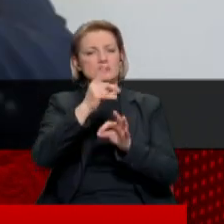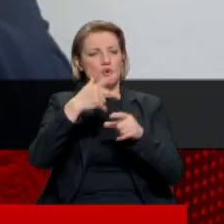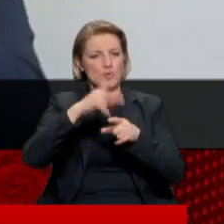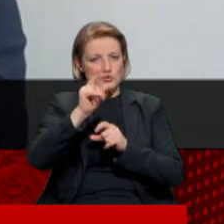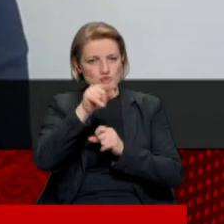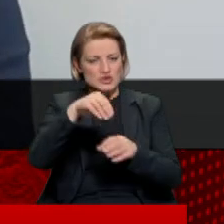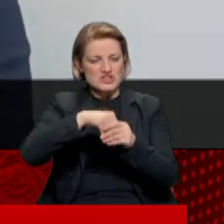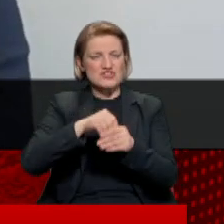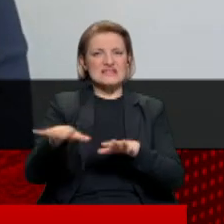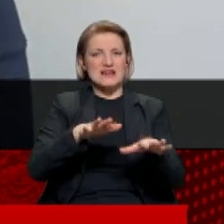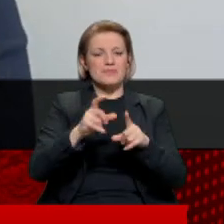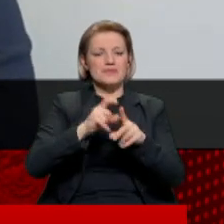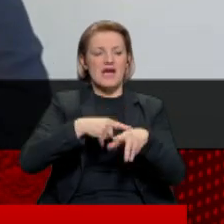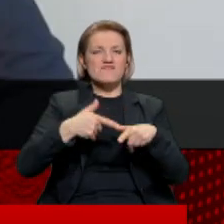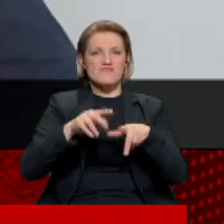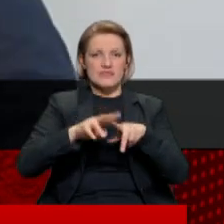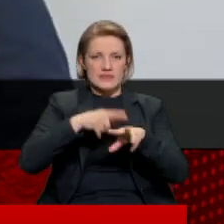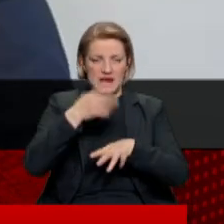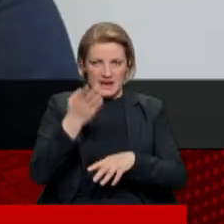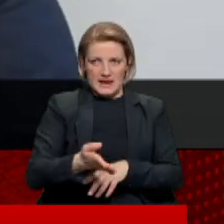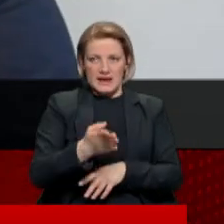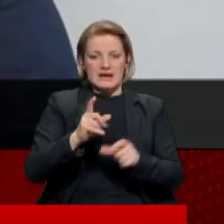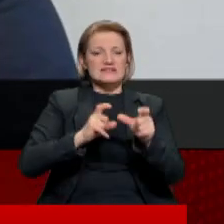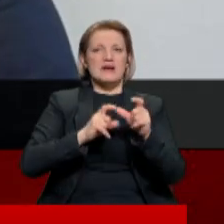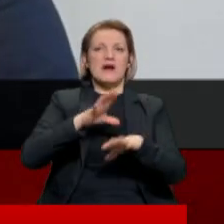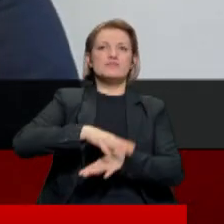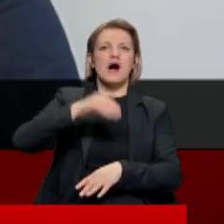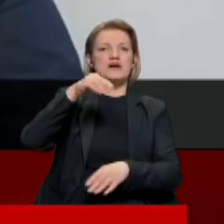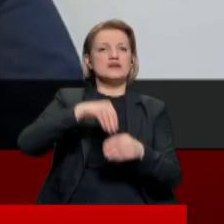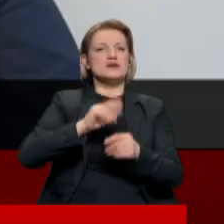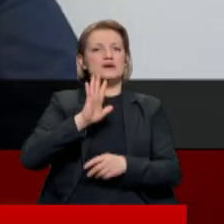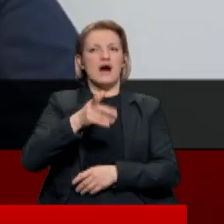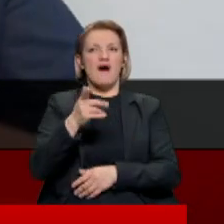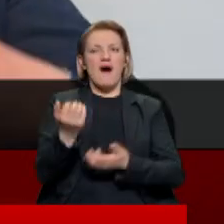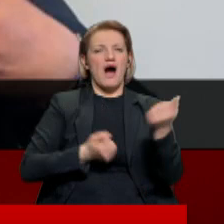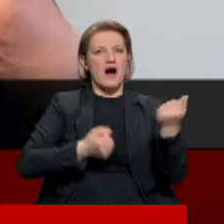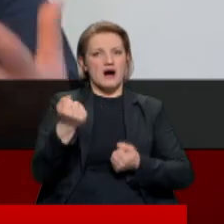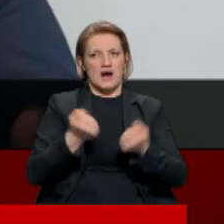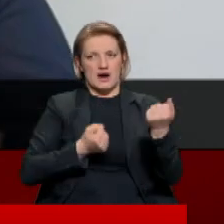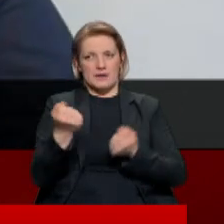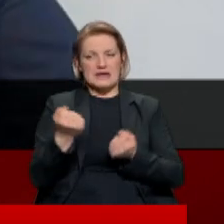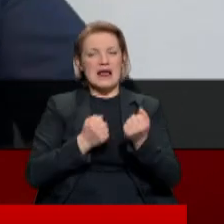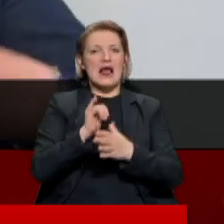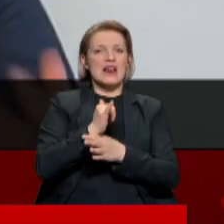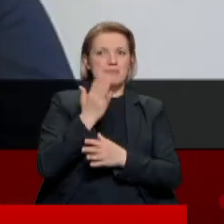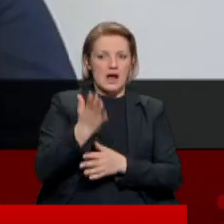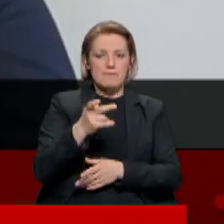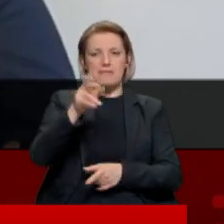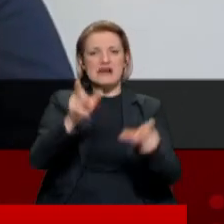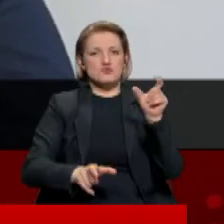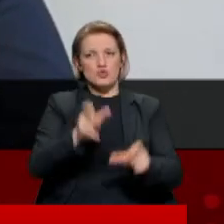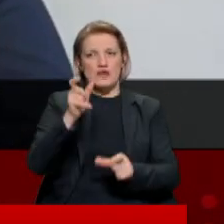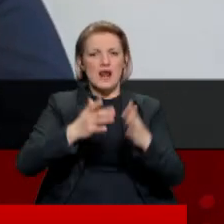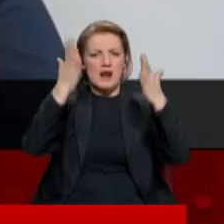içinde, Defne içinde, işte ne bileyim Samandağ içinde geçerli. Arabaları, elemanları,